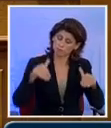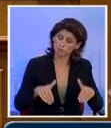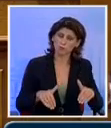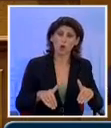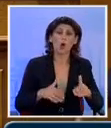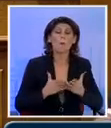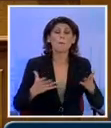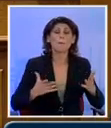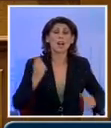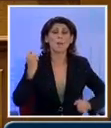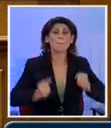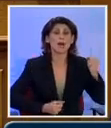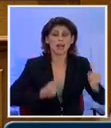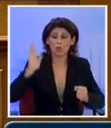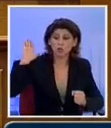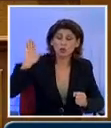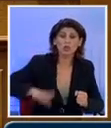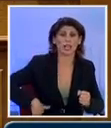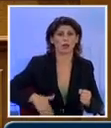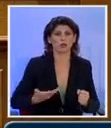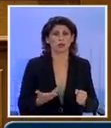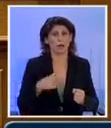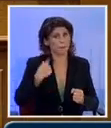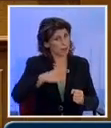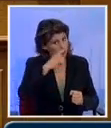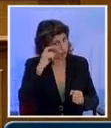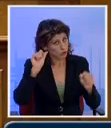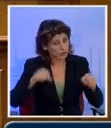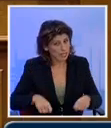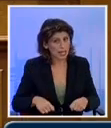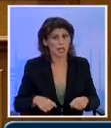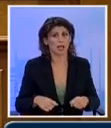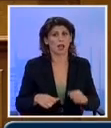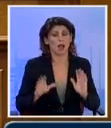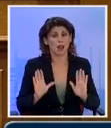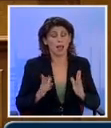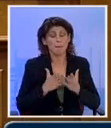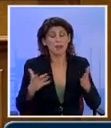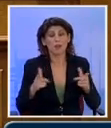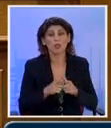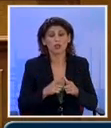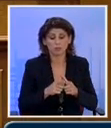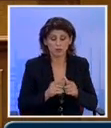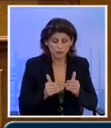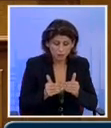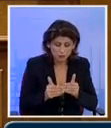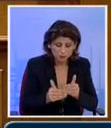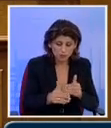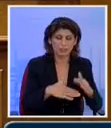μεγάλος μαραθώνιος είναι προς το τέλος του. Και μετά θα υπάρξουν δυσκολίες, ναι. Αλλά η μεγάλη δοκιμασία πλησιάζει στο τέλος